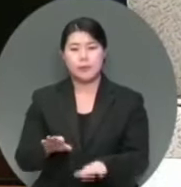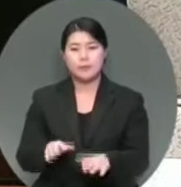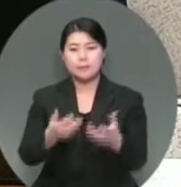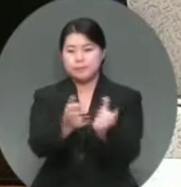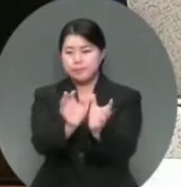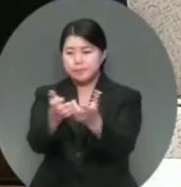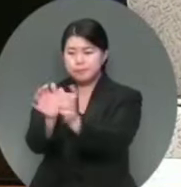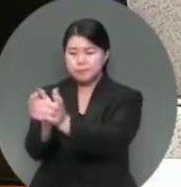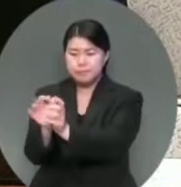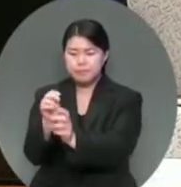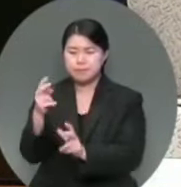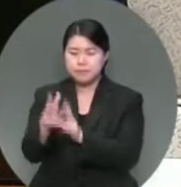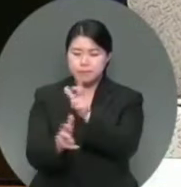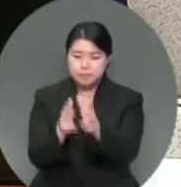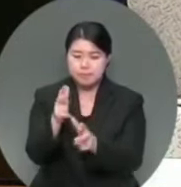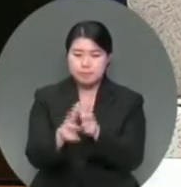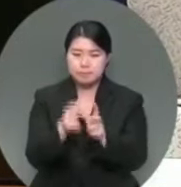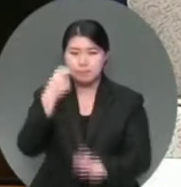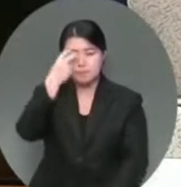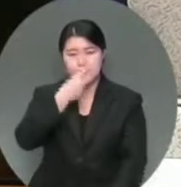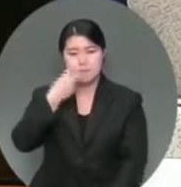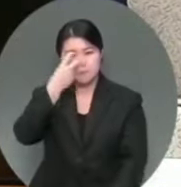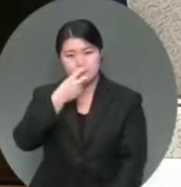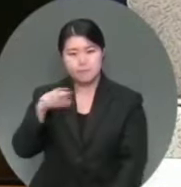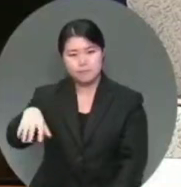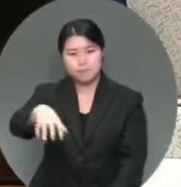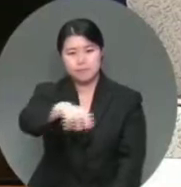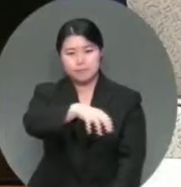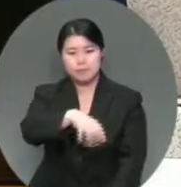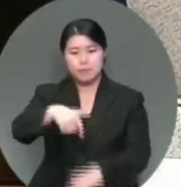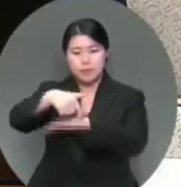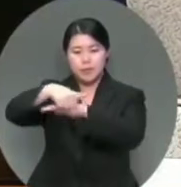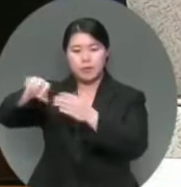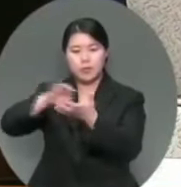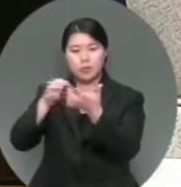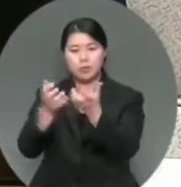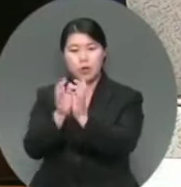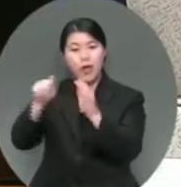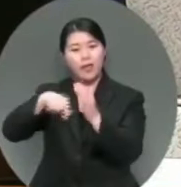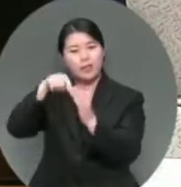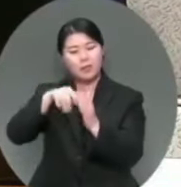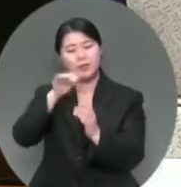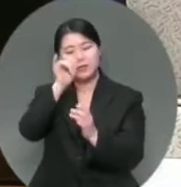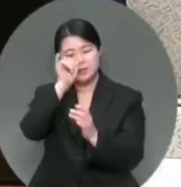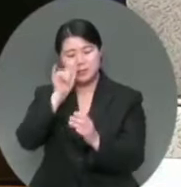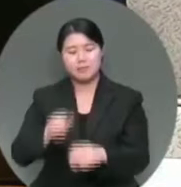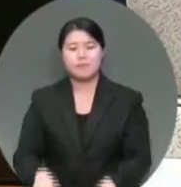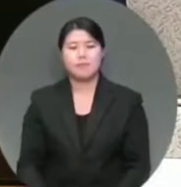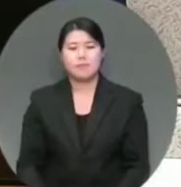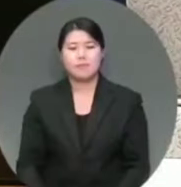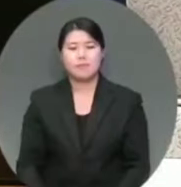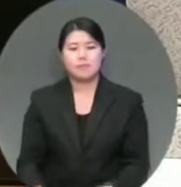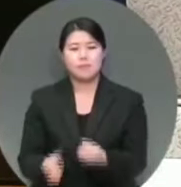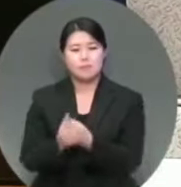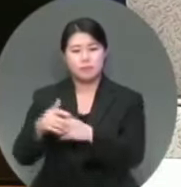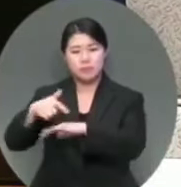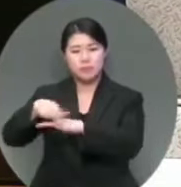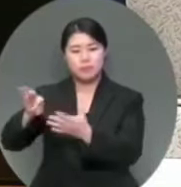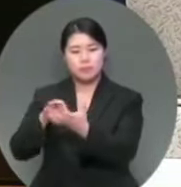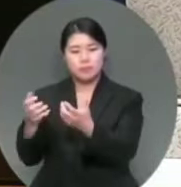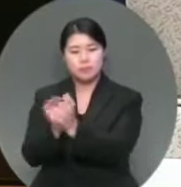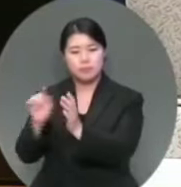그런 산업을 또 관련하는 부서들이 우리 기재부 내에 또 다 있습니다. 그래서 기재부